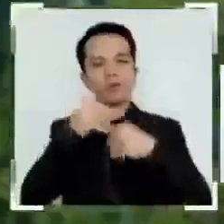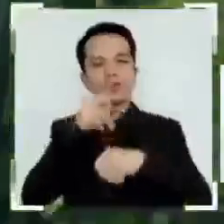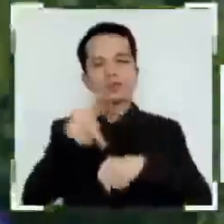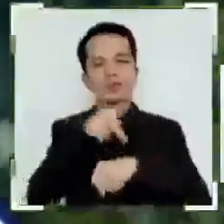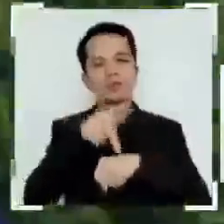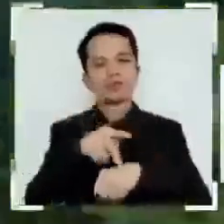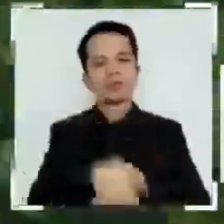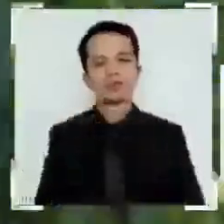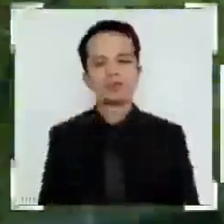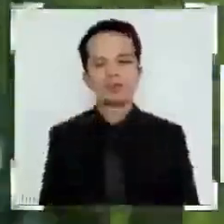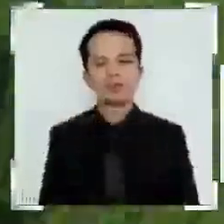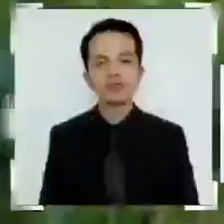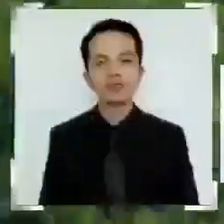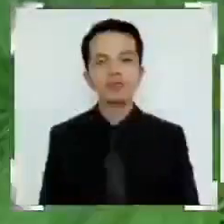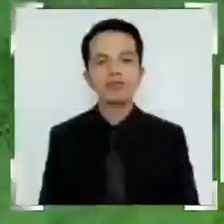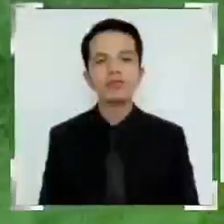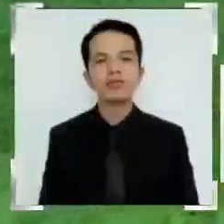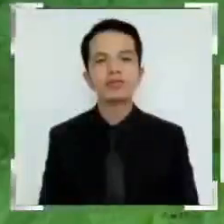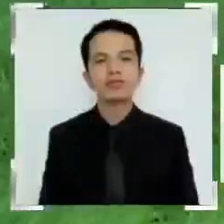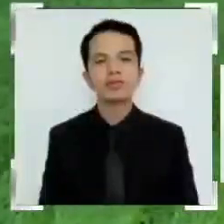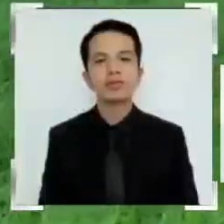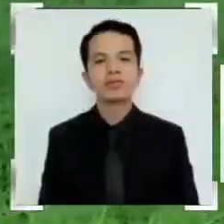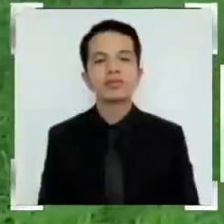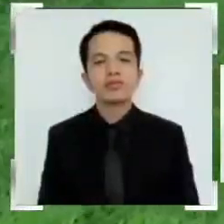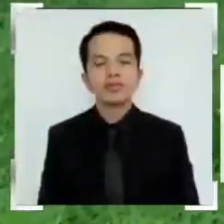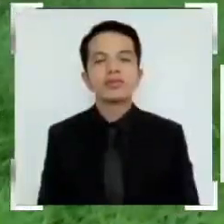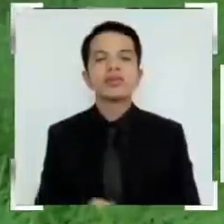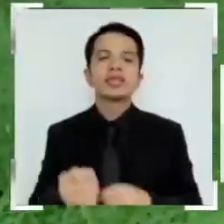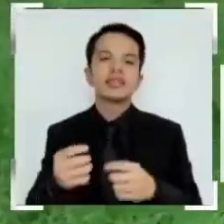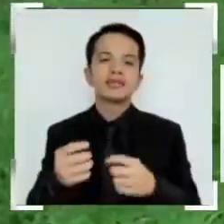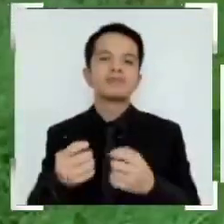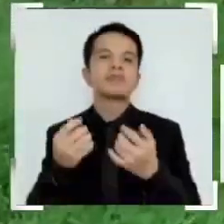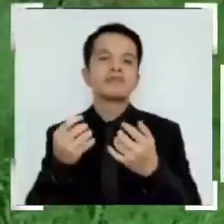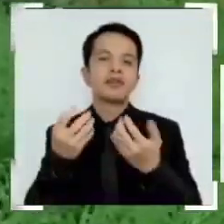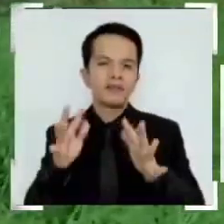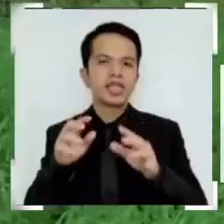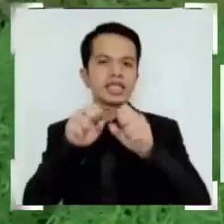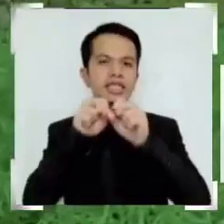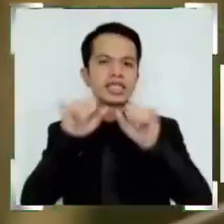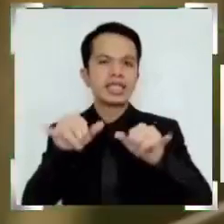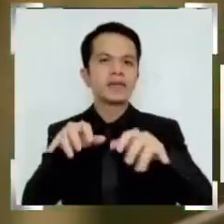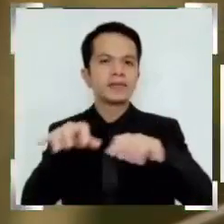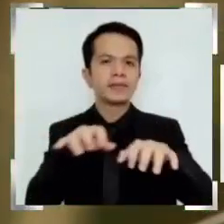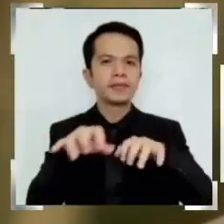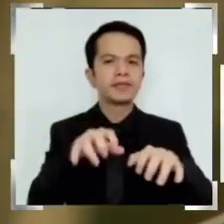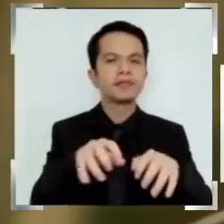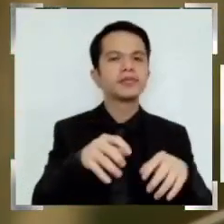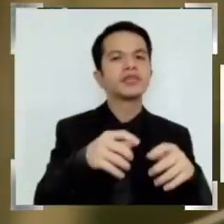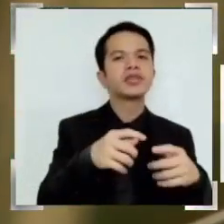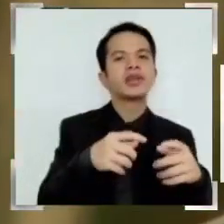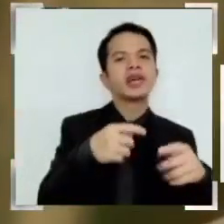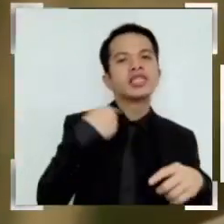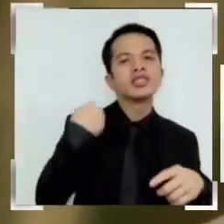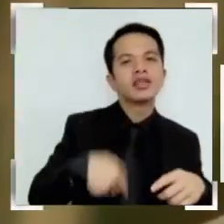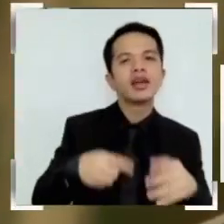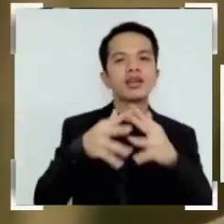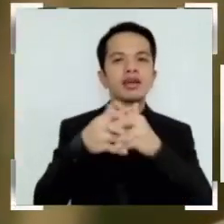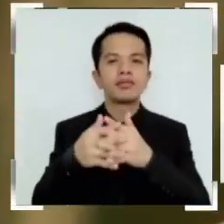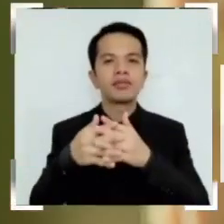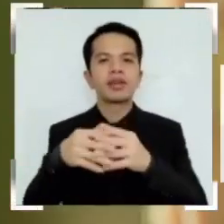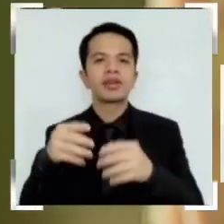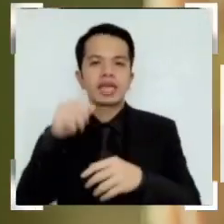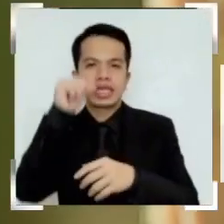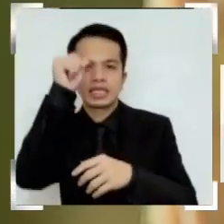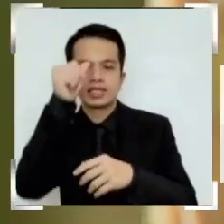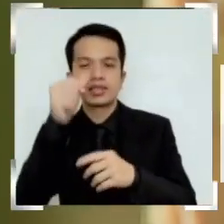Ayon sa PISAC Agriculture Group, ginagawa na ang ganitong sistema sa China, Amerika at India. Aabot sa 170 billion pesos